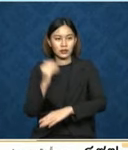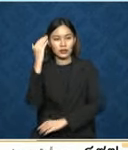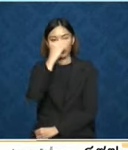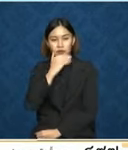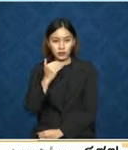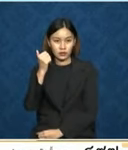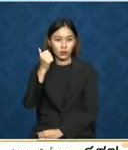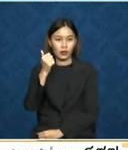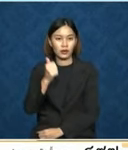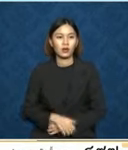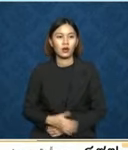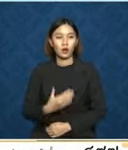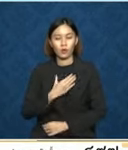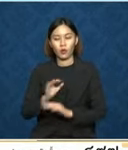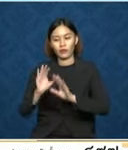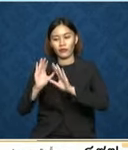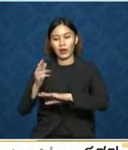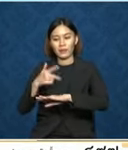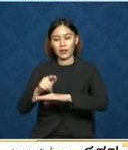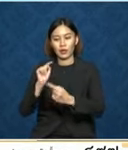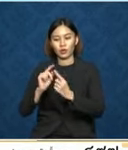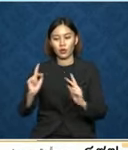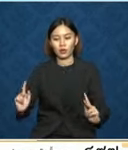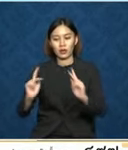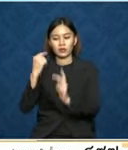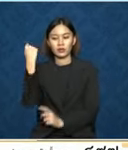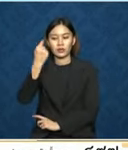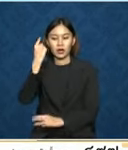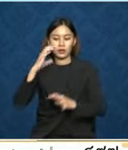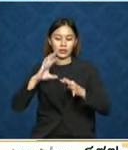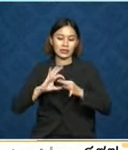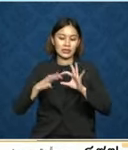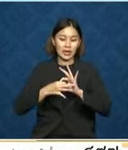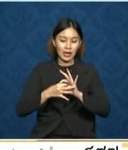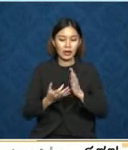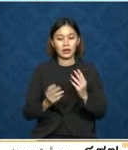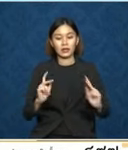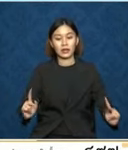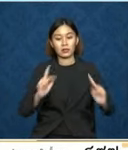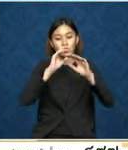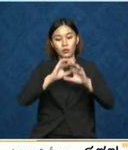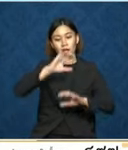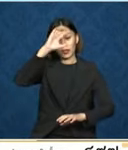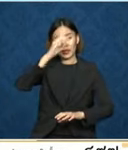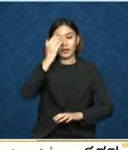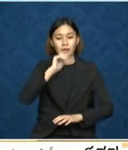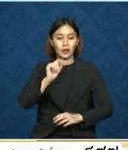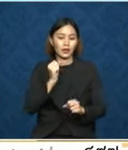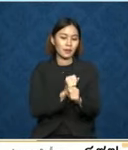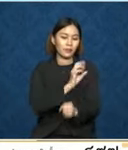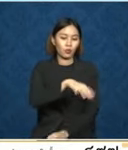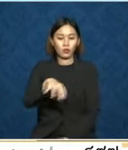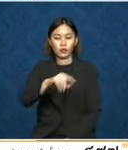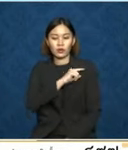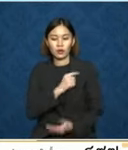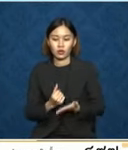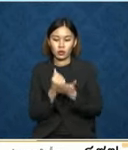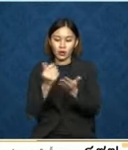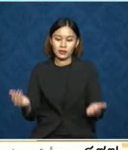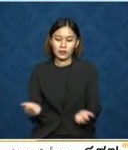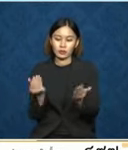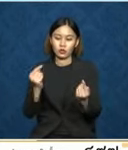งามผมจะขอฝากท่านประธานไปยังกทรวงการท่องเที่ยวและกีฬาหรือและกระทรวงมหาดไทยหน่วยงานที่เกี่ยวข้องส่งเสริมการท่อง